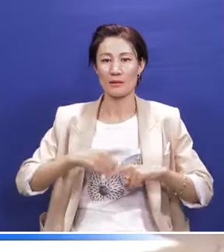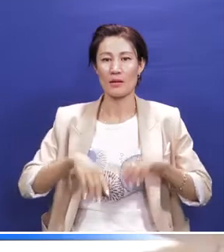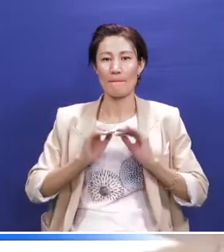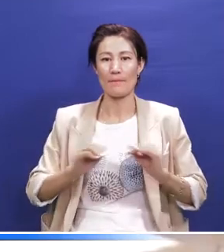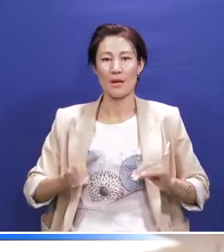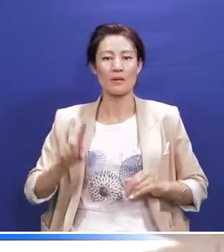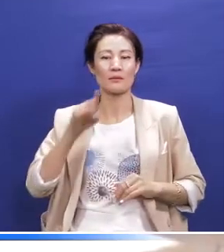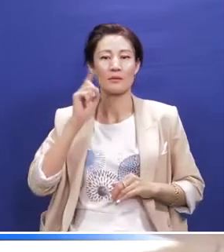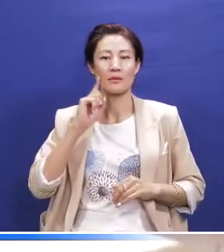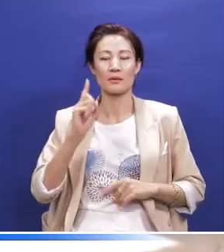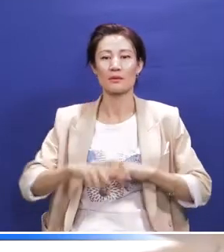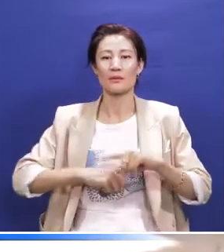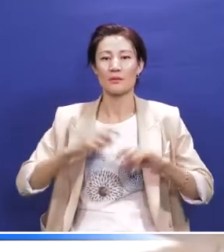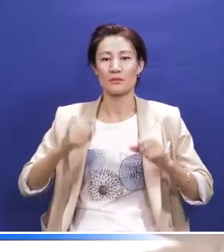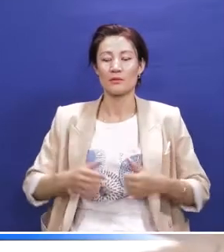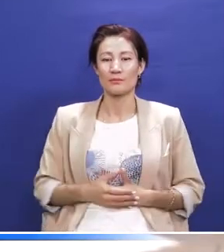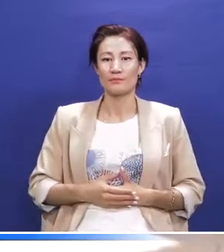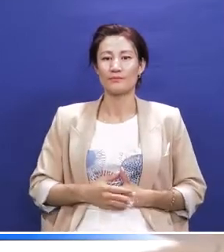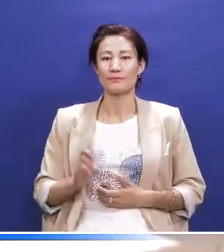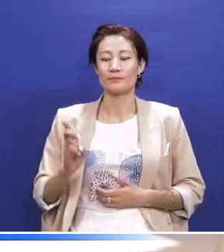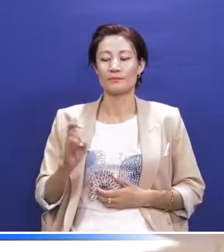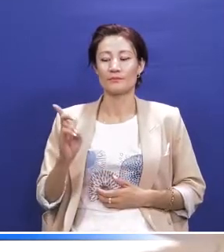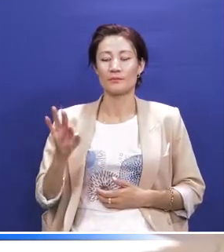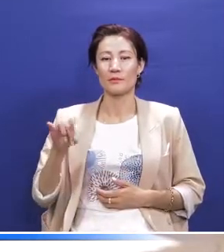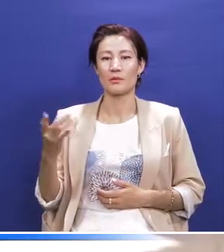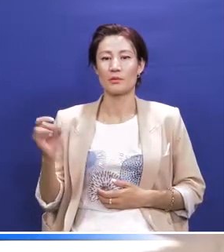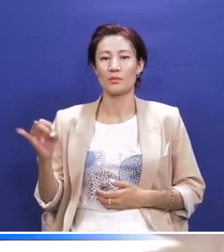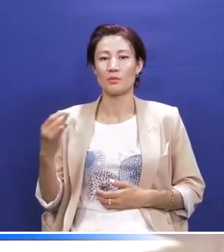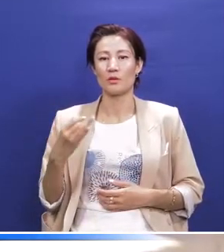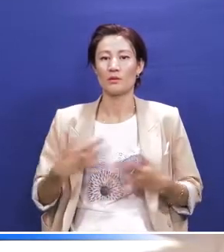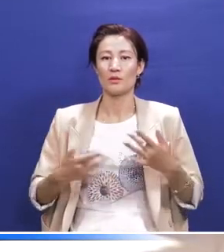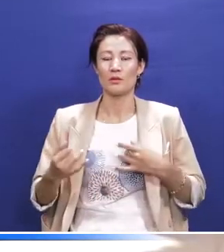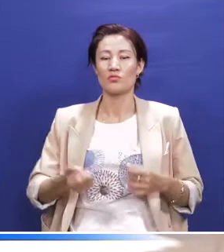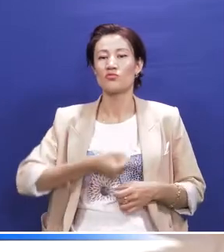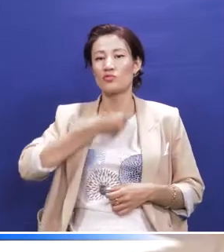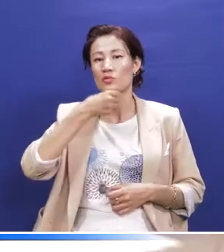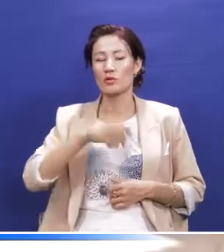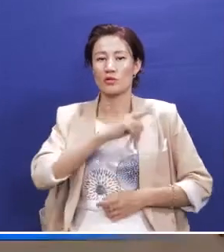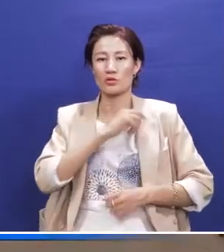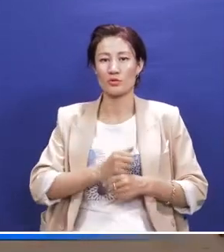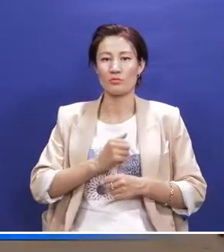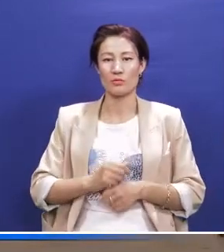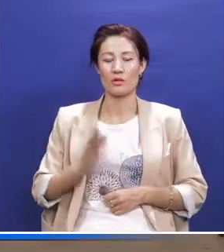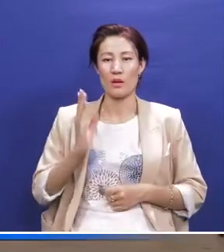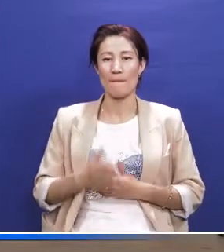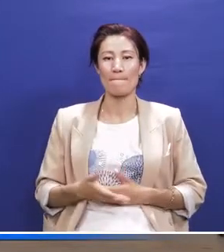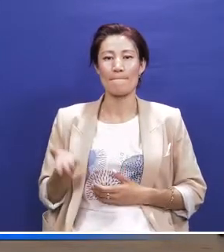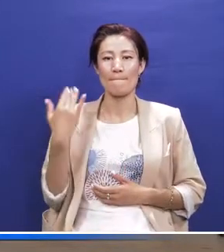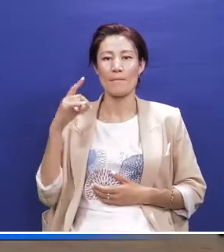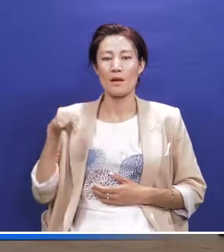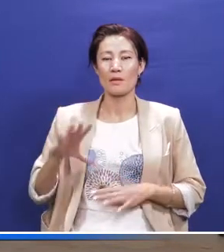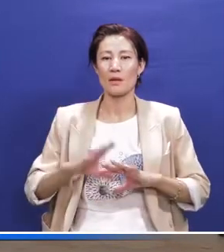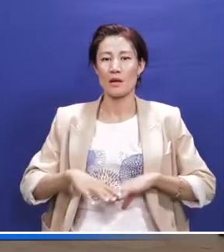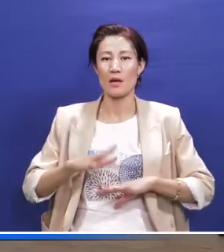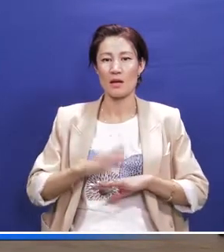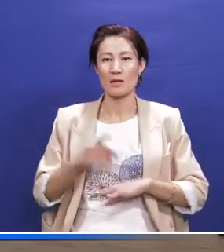ұрпаққа бүтіндей жеткізуге біз атсалысамыз. Музей тарапынан оған үлкен жұмыстар жүргізіліп жатыр. Бұрын халықтың